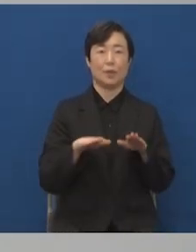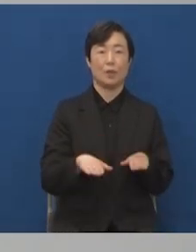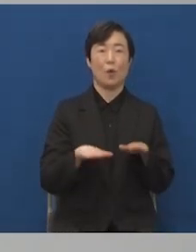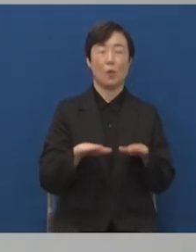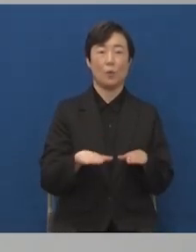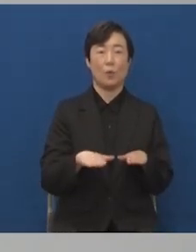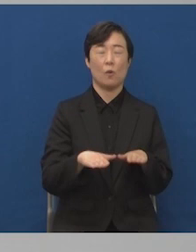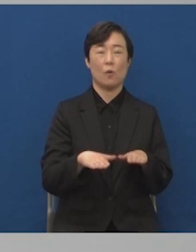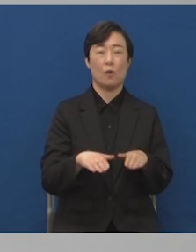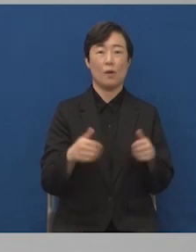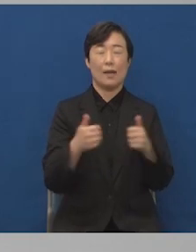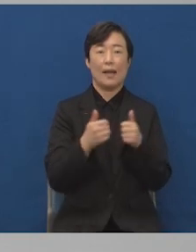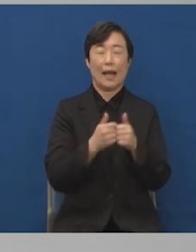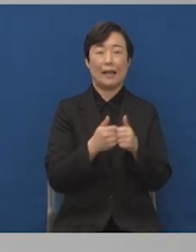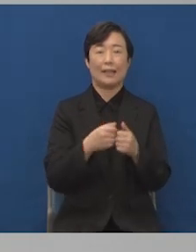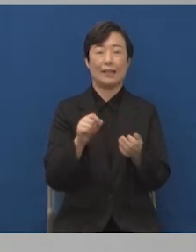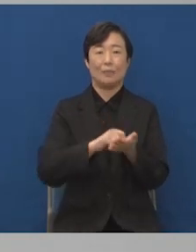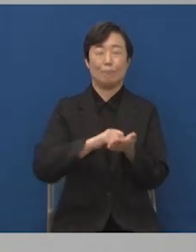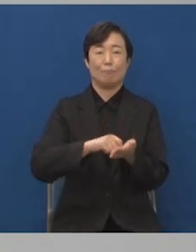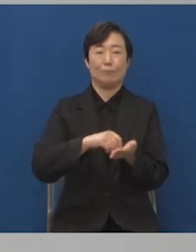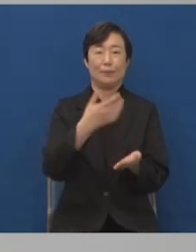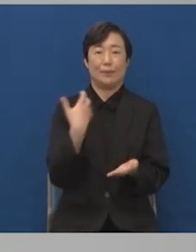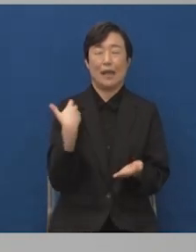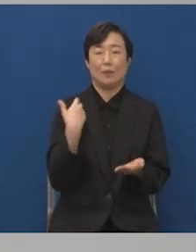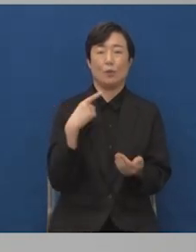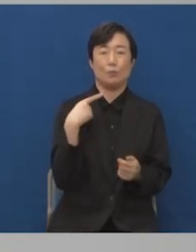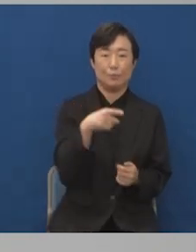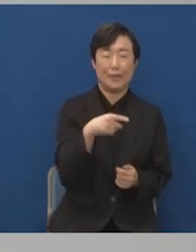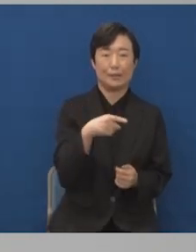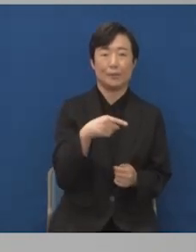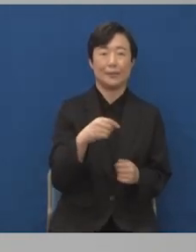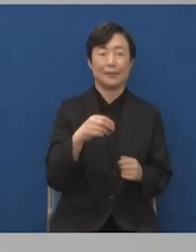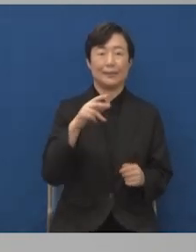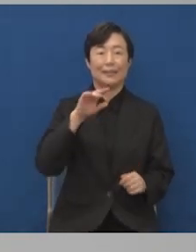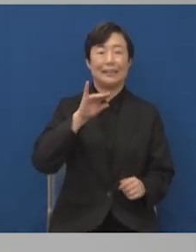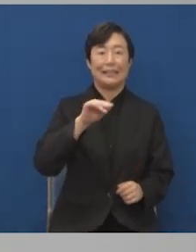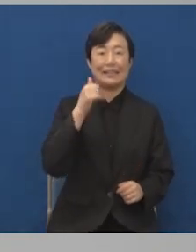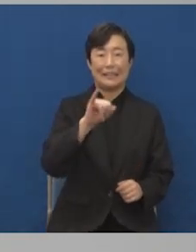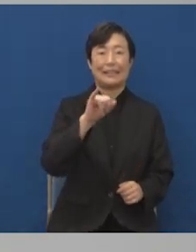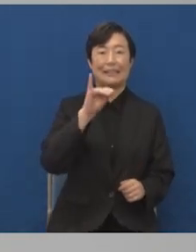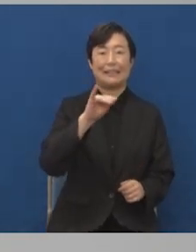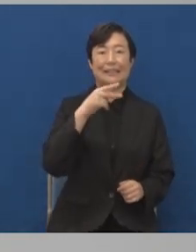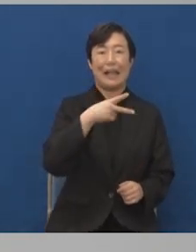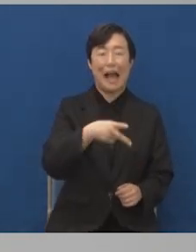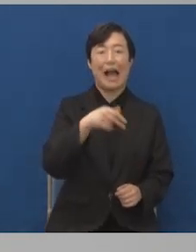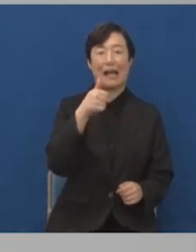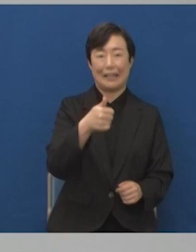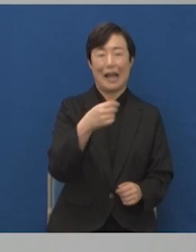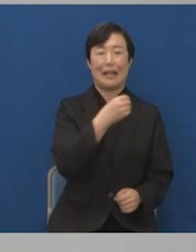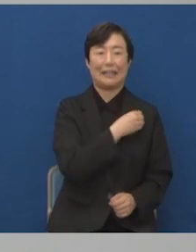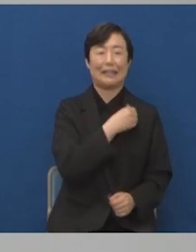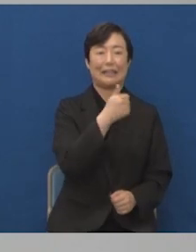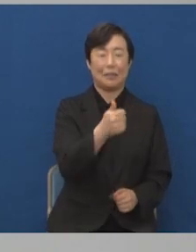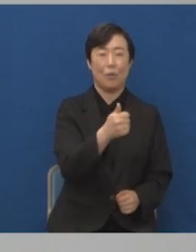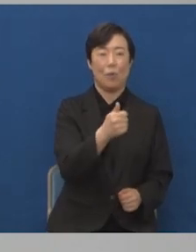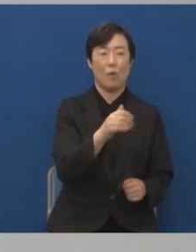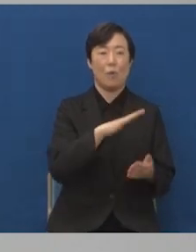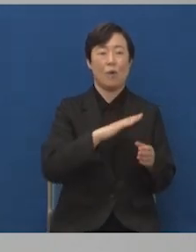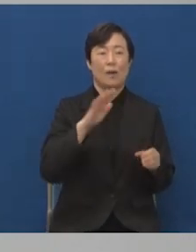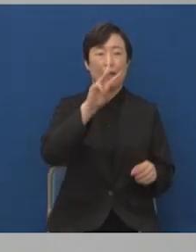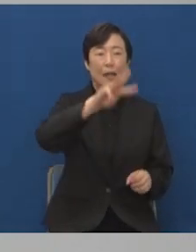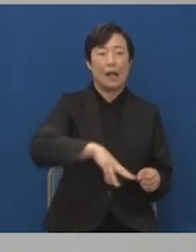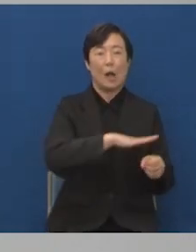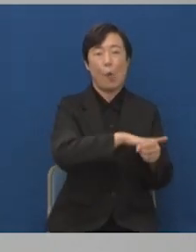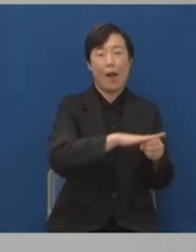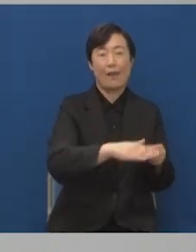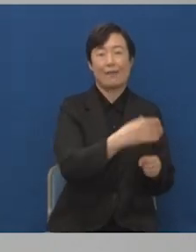議録署名者を指名いたします。道畑博之議員と河合陽子議員とにお願いいたします。